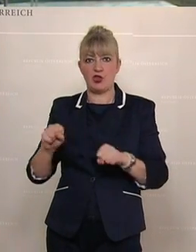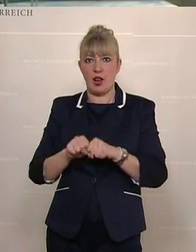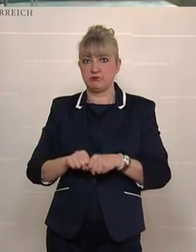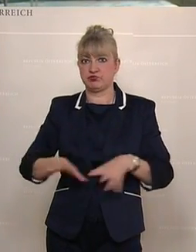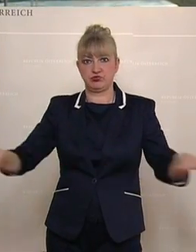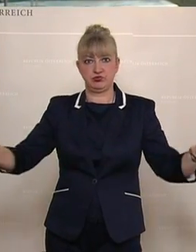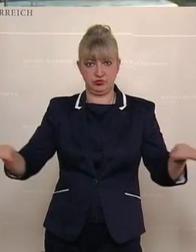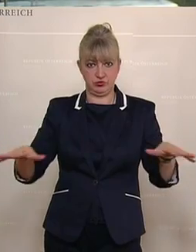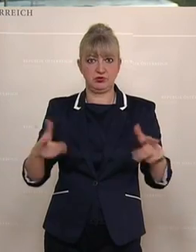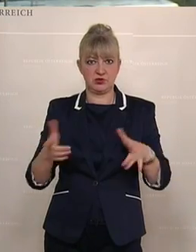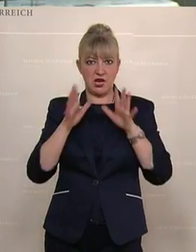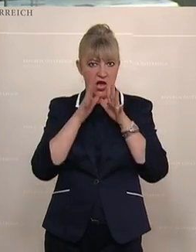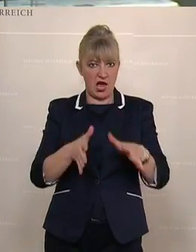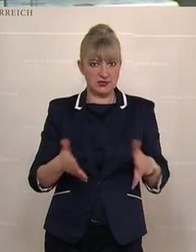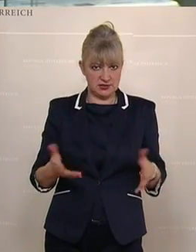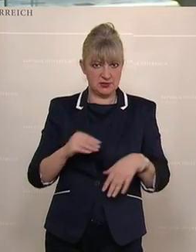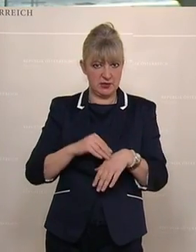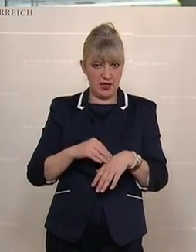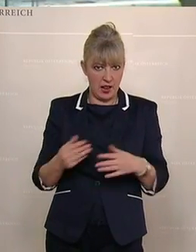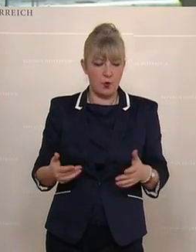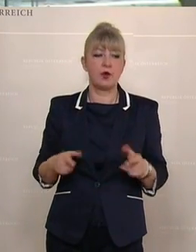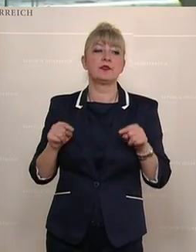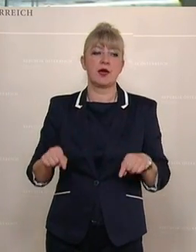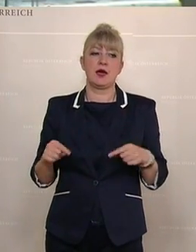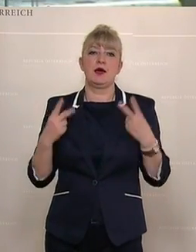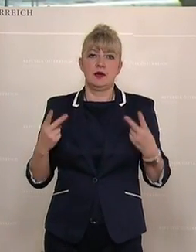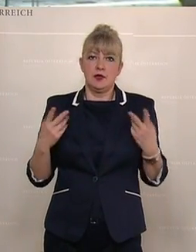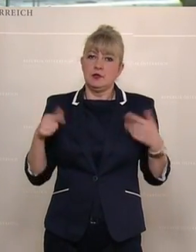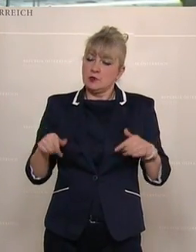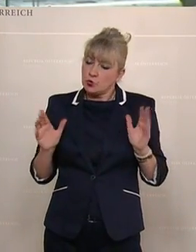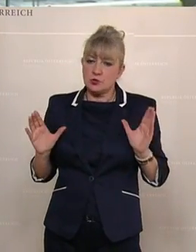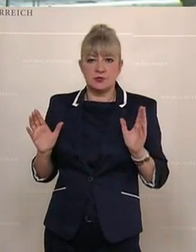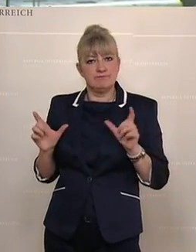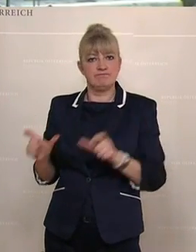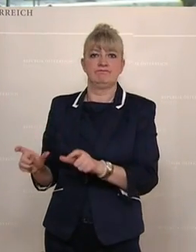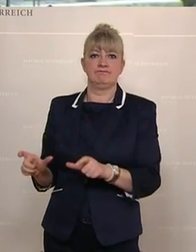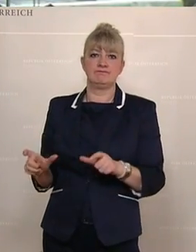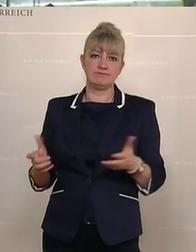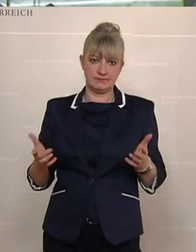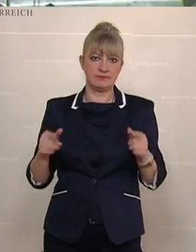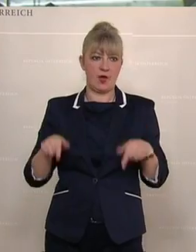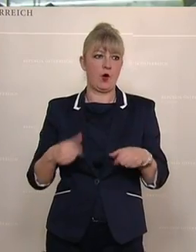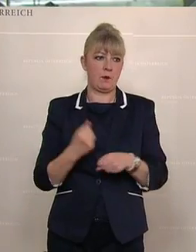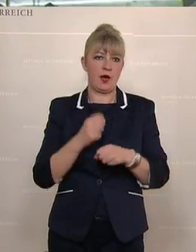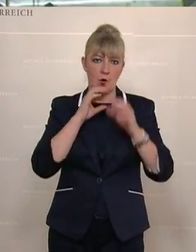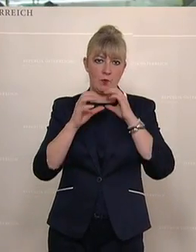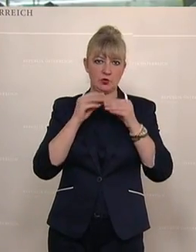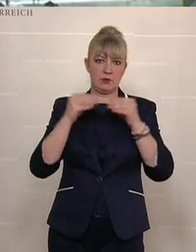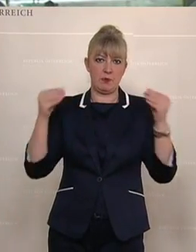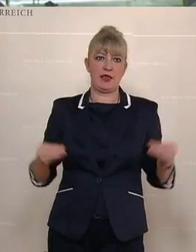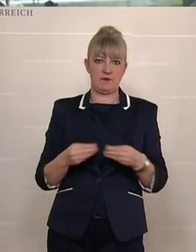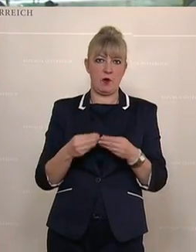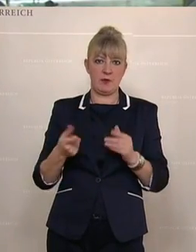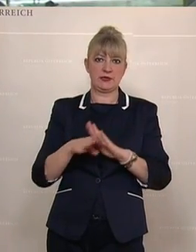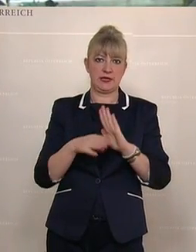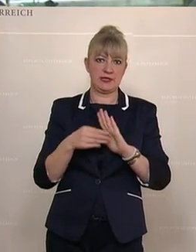verbreitet, diese Hassmitteilungen. Und hier gilt es einzuschreiten und das machen wir auch mit dem